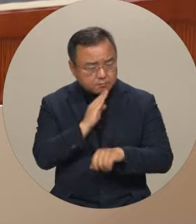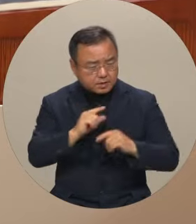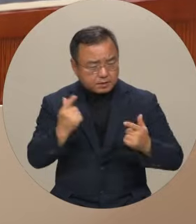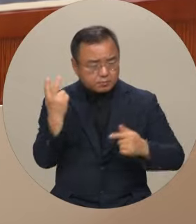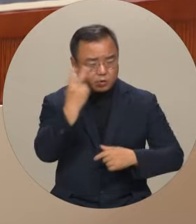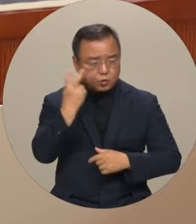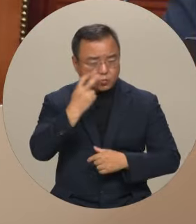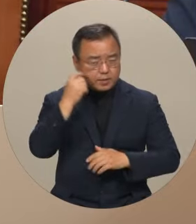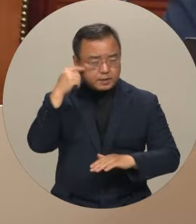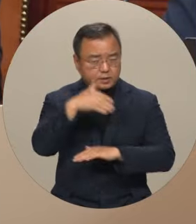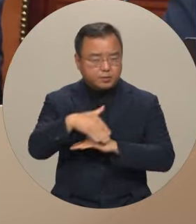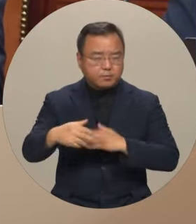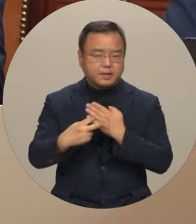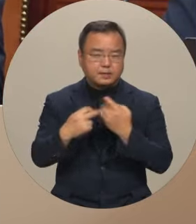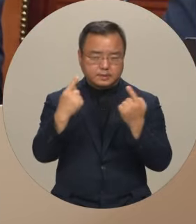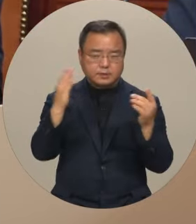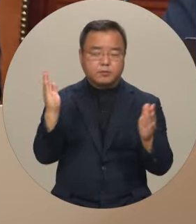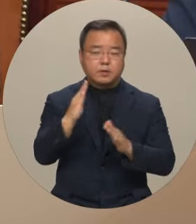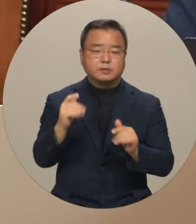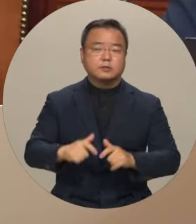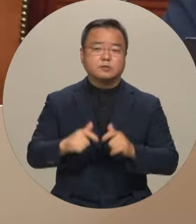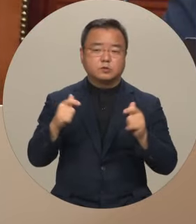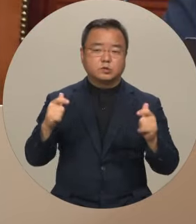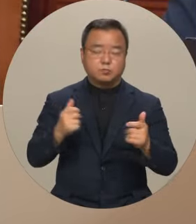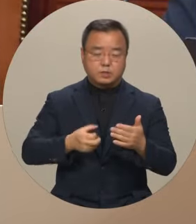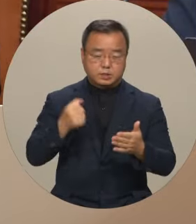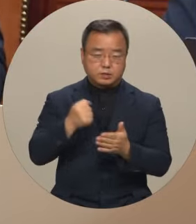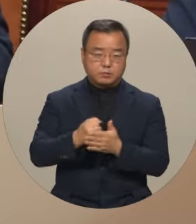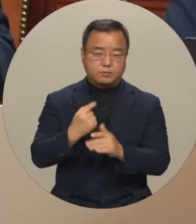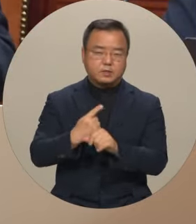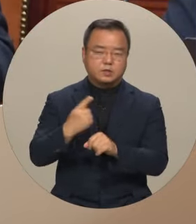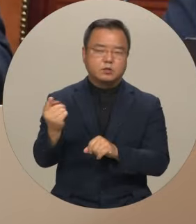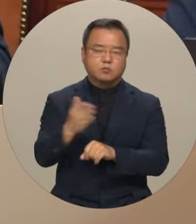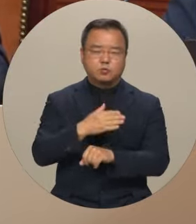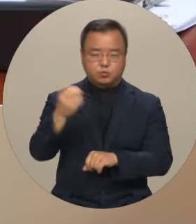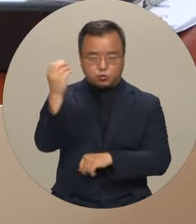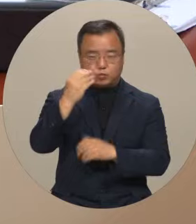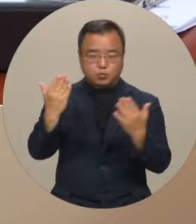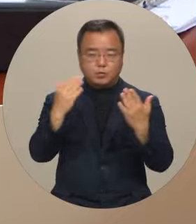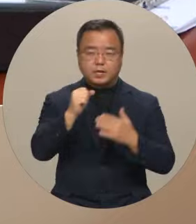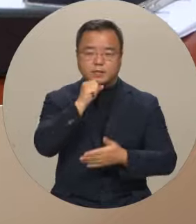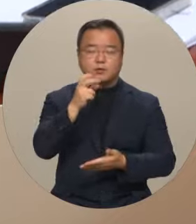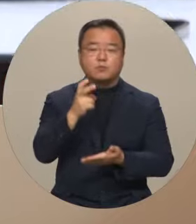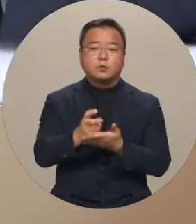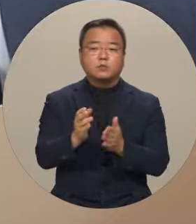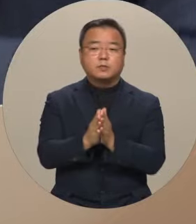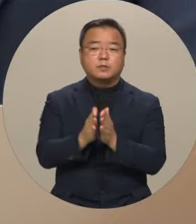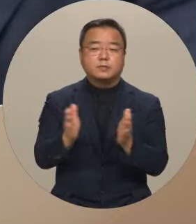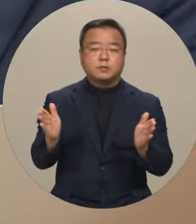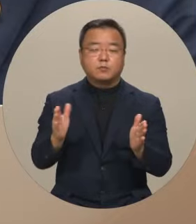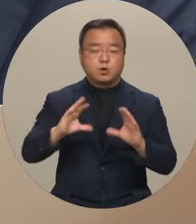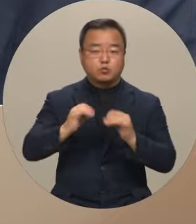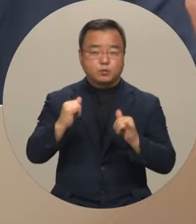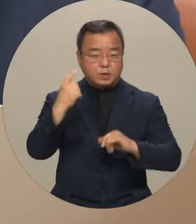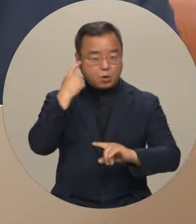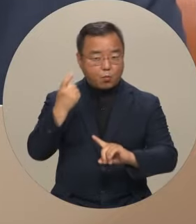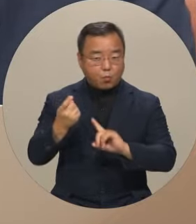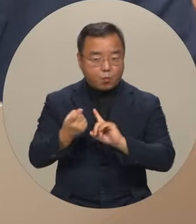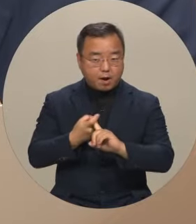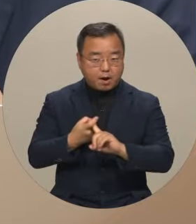현안부터 앞으로 어 고교 학점제가 내년에 또 시작되고 어 많은 국민들의 관심이 되는 여러 가지